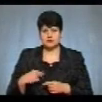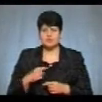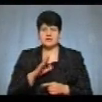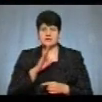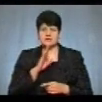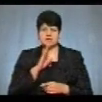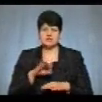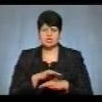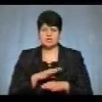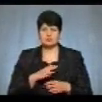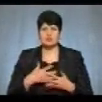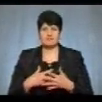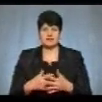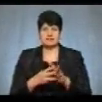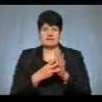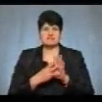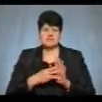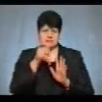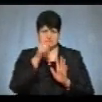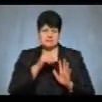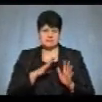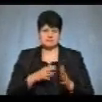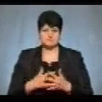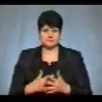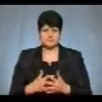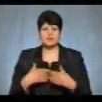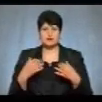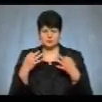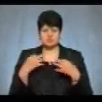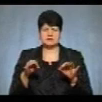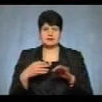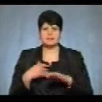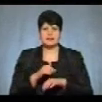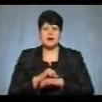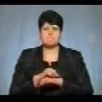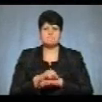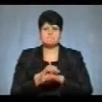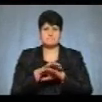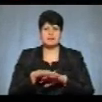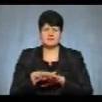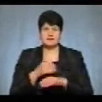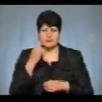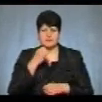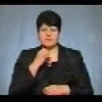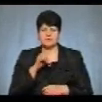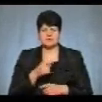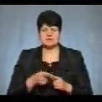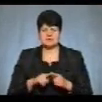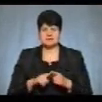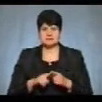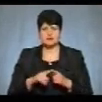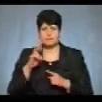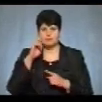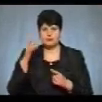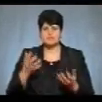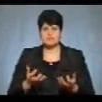вагітна, 8 місяць був. Вона мене пустила на Майдан, я їй дякую за це. Боже